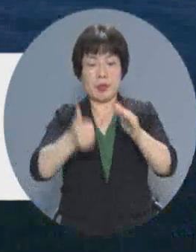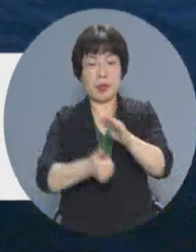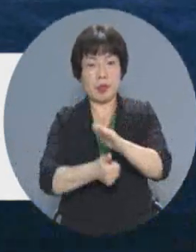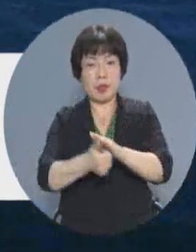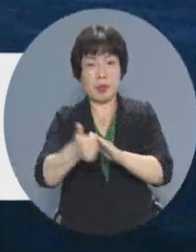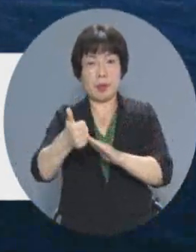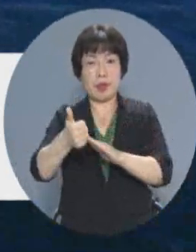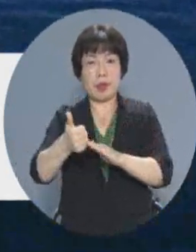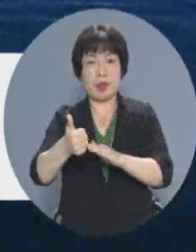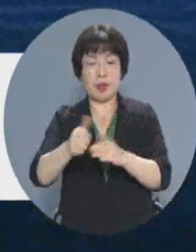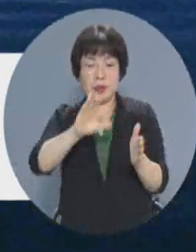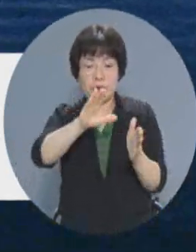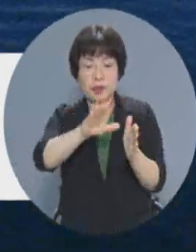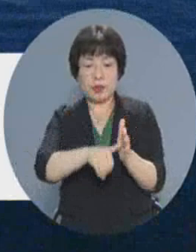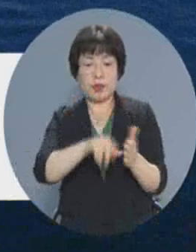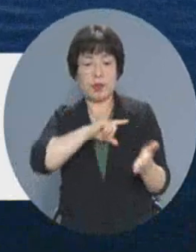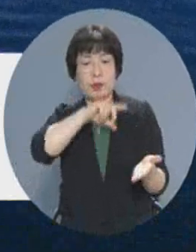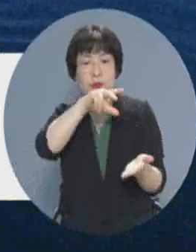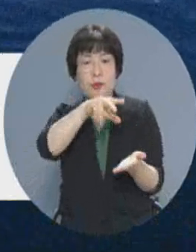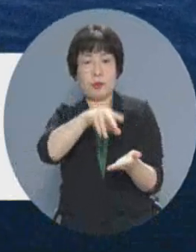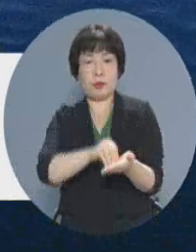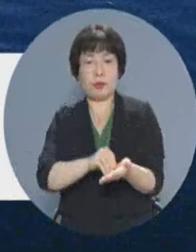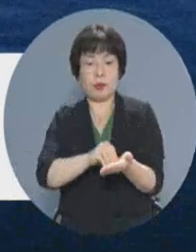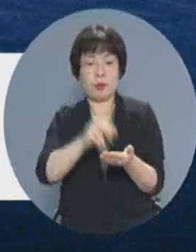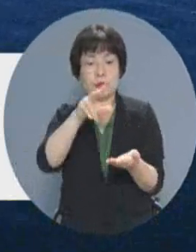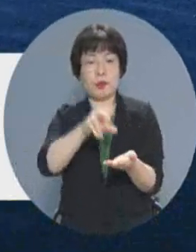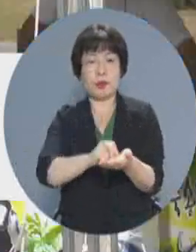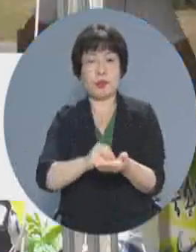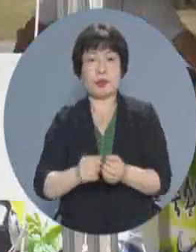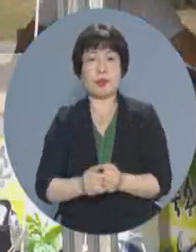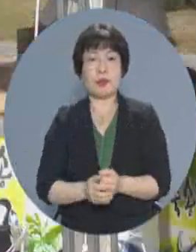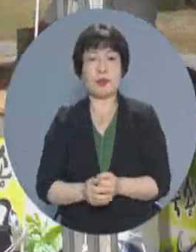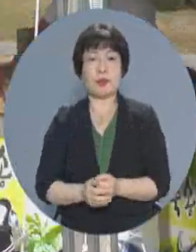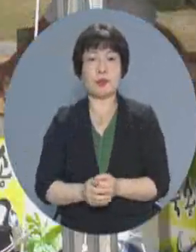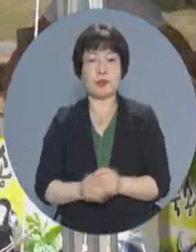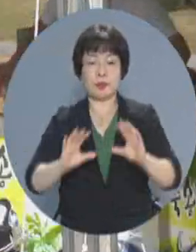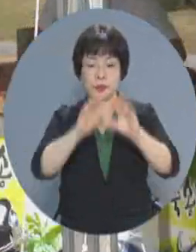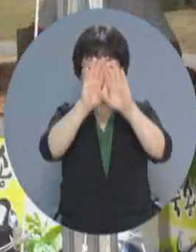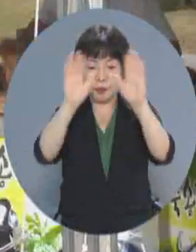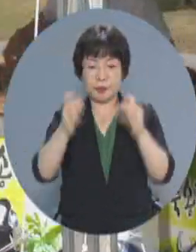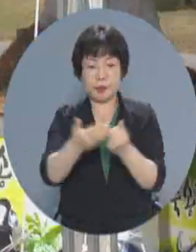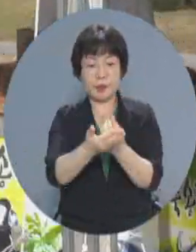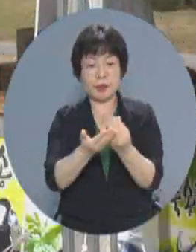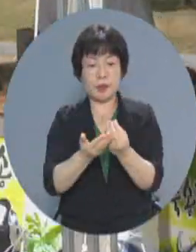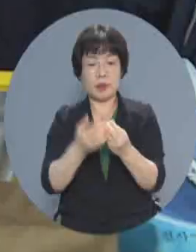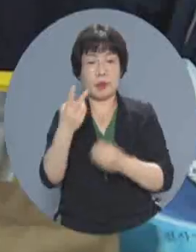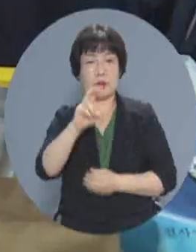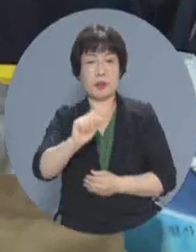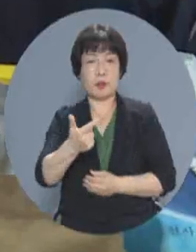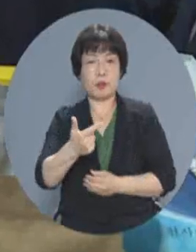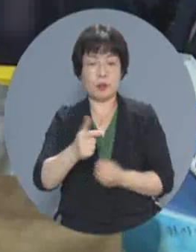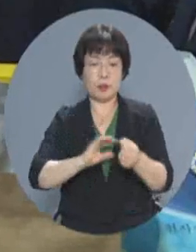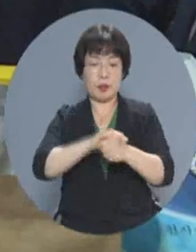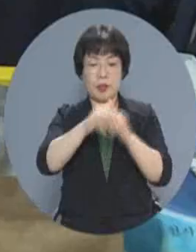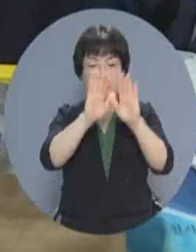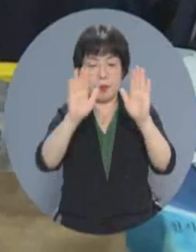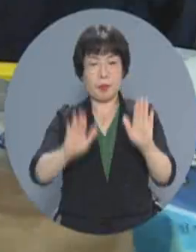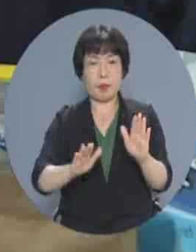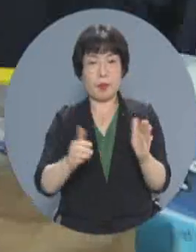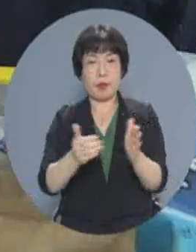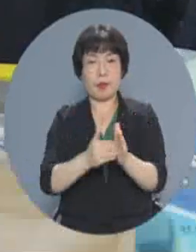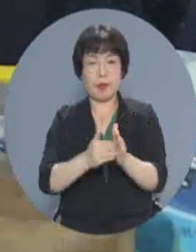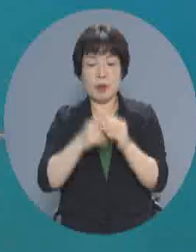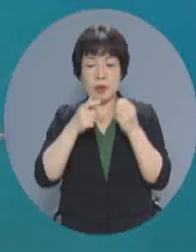동시에 시대적 과제의 대상이 되었습니다. 여수 세계 선박람회가 2012 여수 엑스포 이후